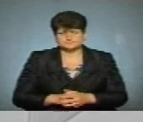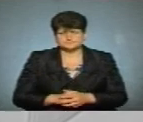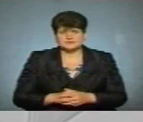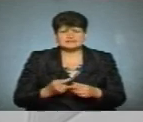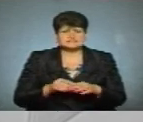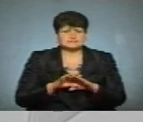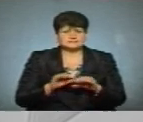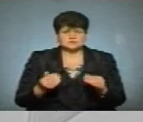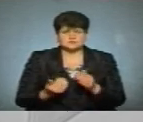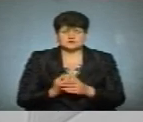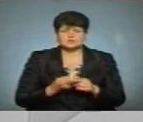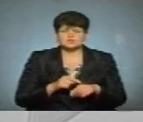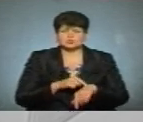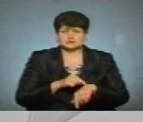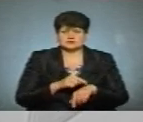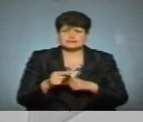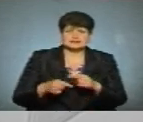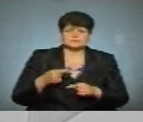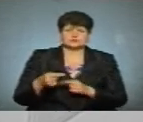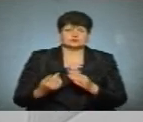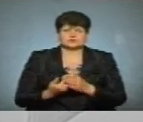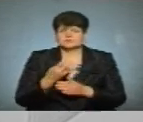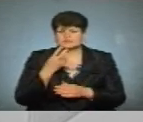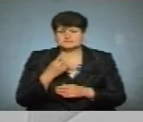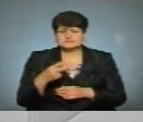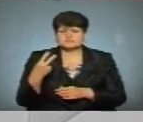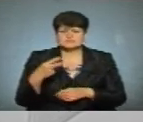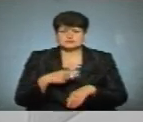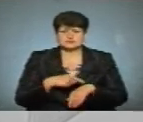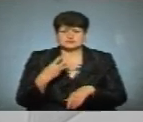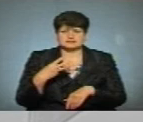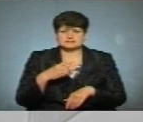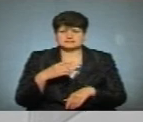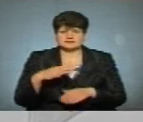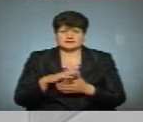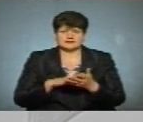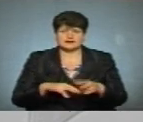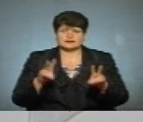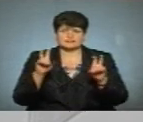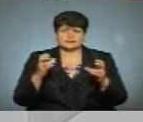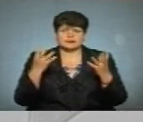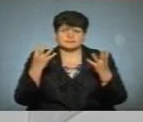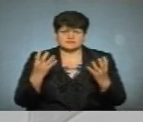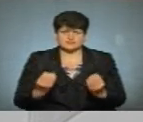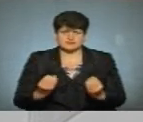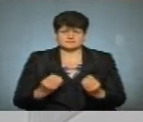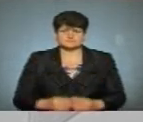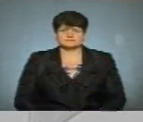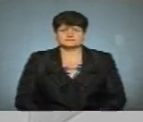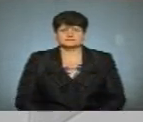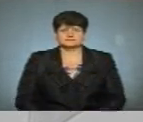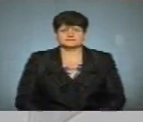Це вся інформація на цю годину. Наступний випуск новин дивіться вже о 20:30. Далі в ефірі «Тема дня». Не перемикайте.